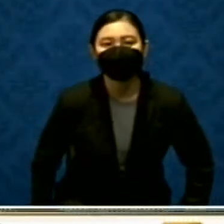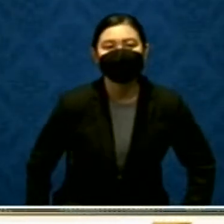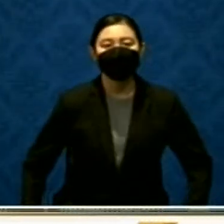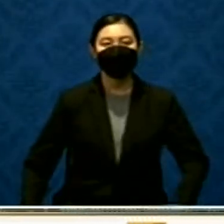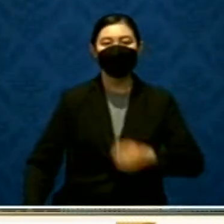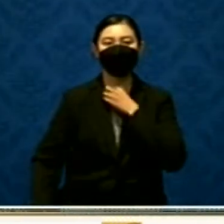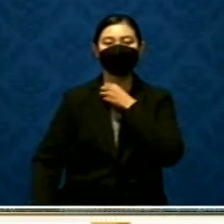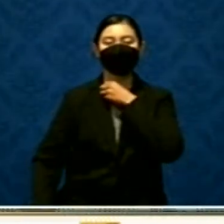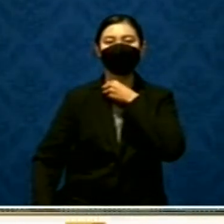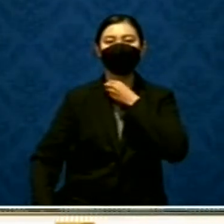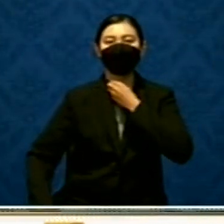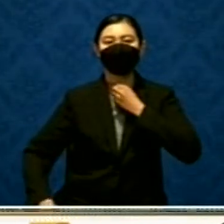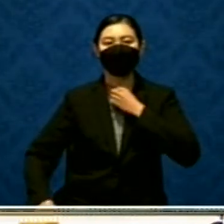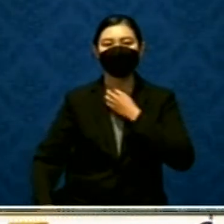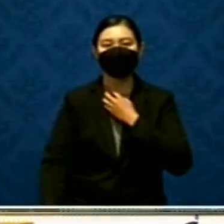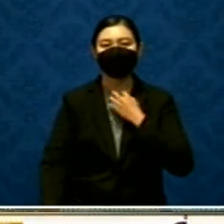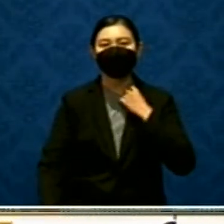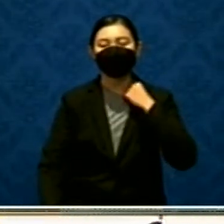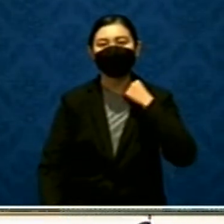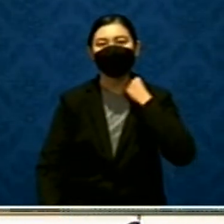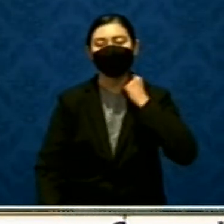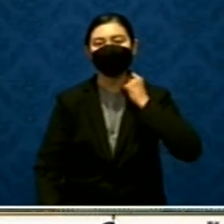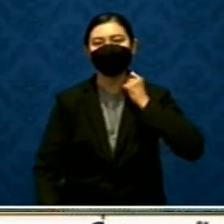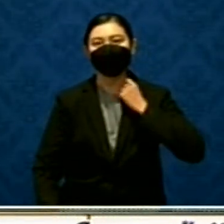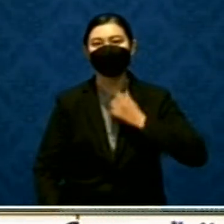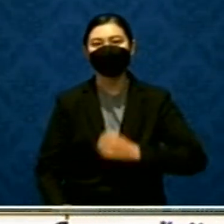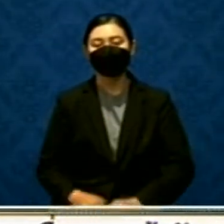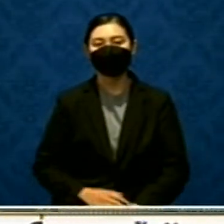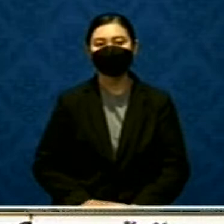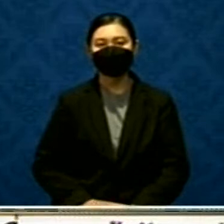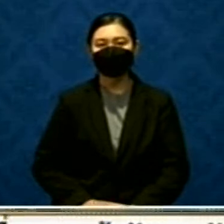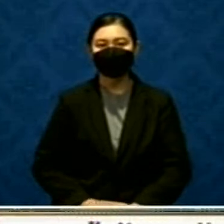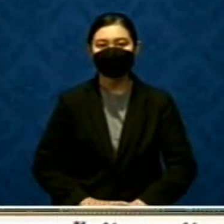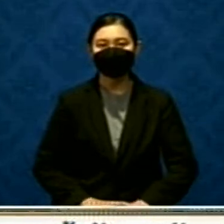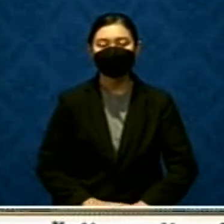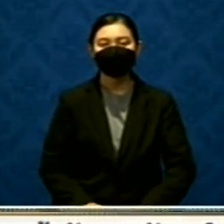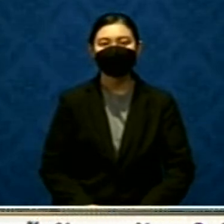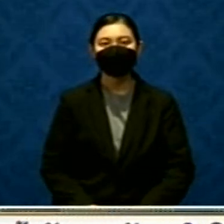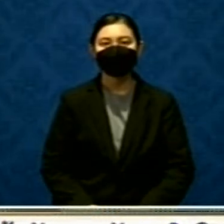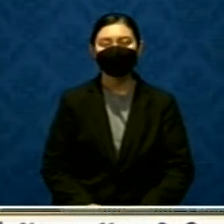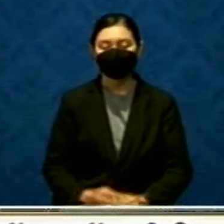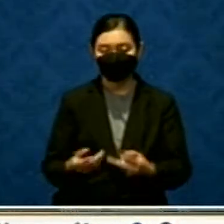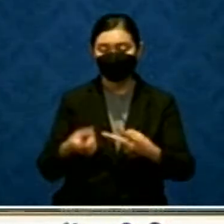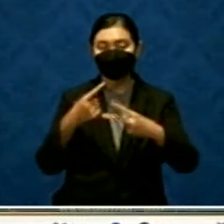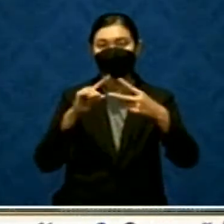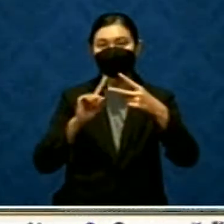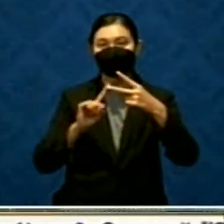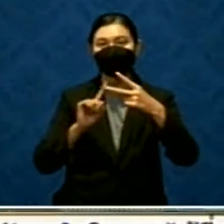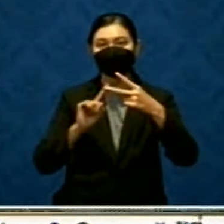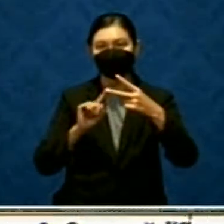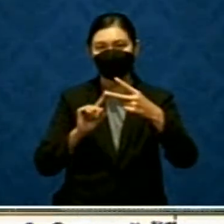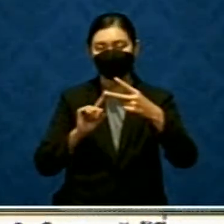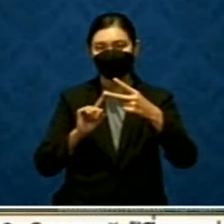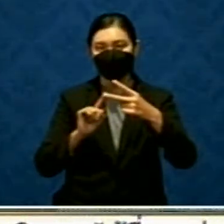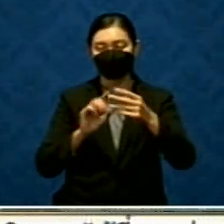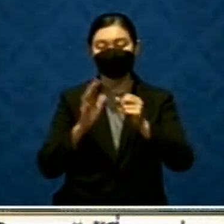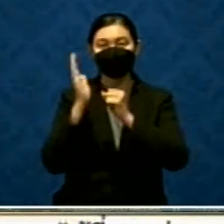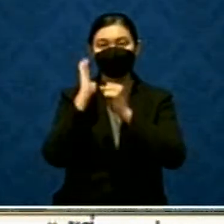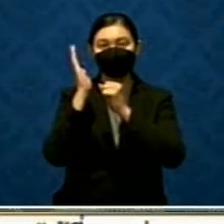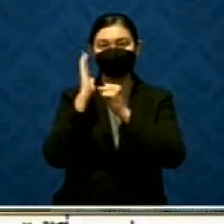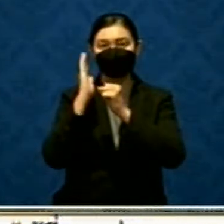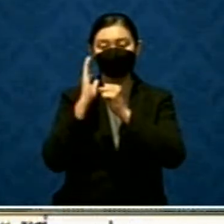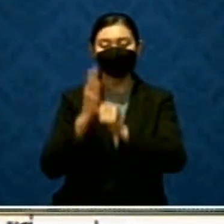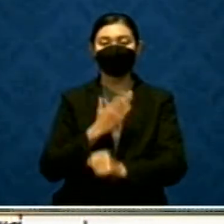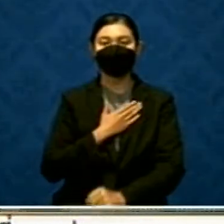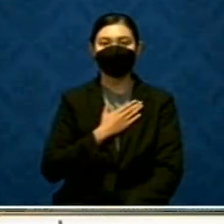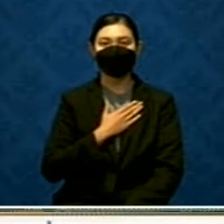ไปยังท่านสมาชิกที่ได้อภิปรายในเรื่องนี้นะครับส่วนประเด็นที่2นะครับที่ได้มีการอภิปรายถึงผมก็คือเรื่อง